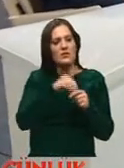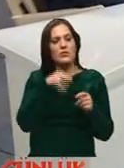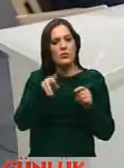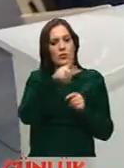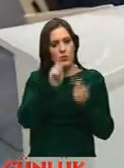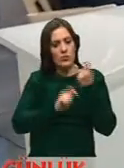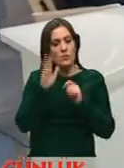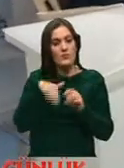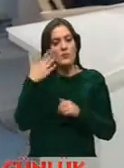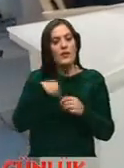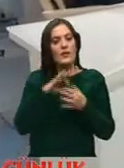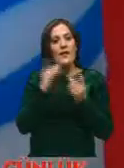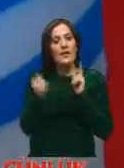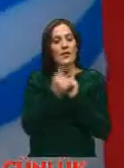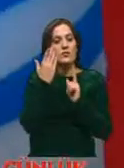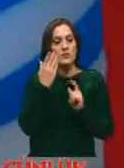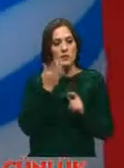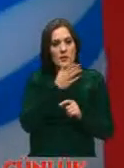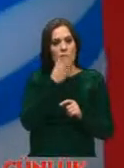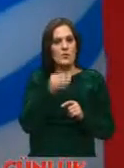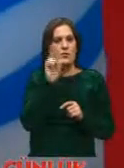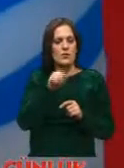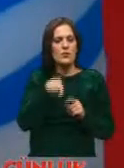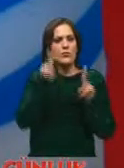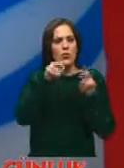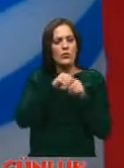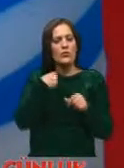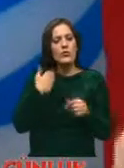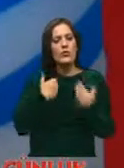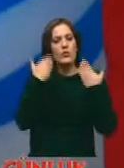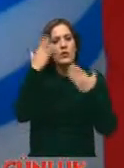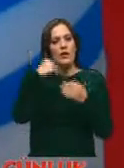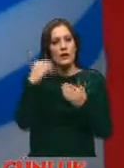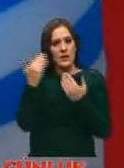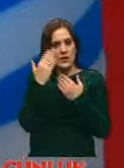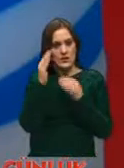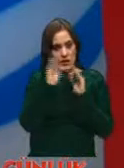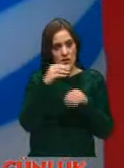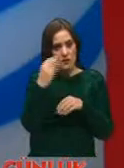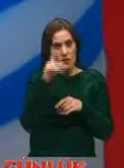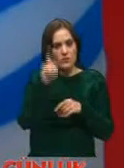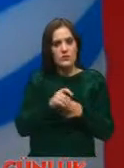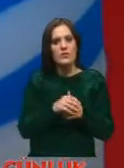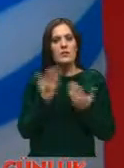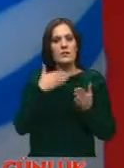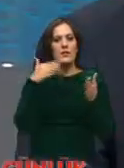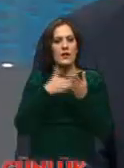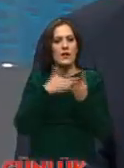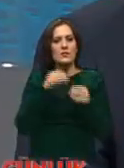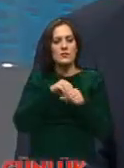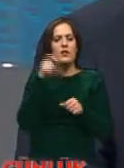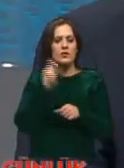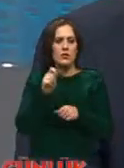onu kullanır ama sonra neyle karşılaşacağını biliyor olması gerekiyor. Evet, bu konularda da hukuki anlamda destek veriyor musunuz? Tabii danışmanlık ve